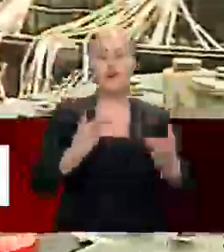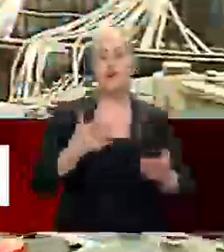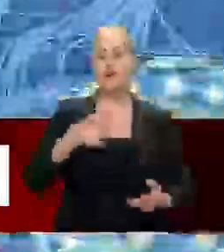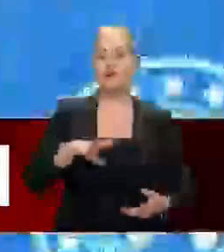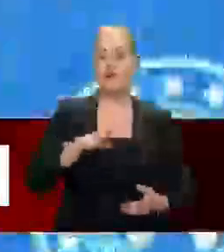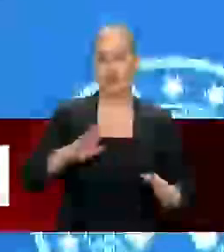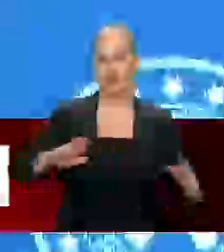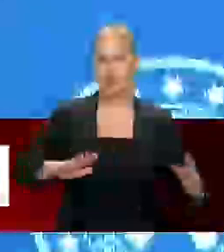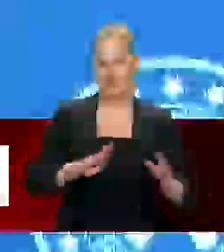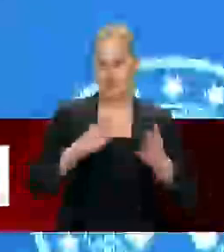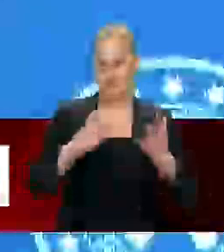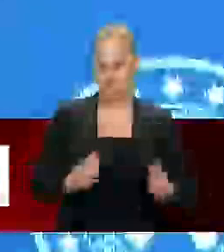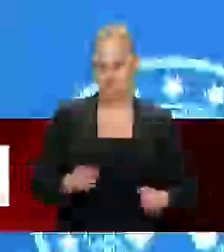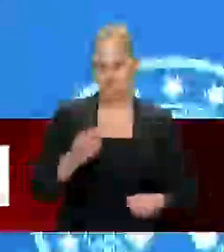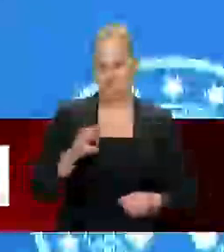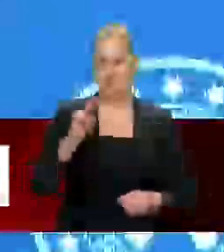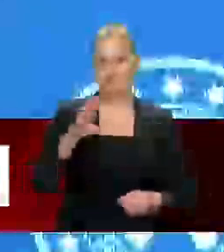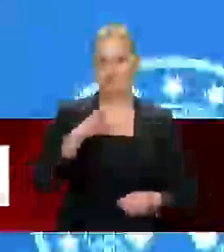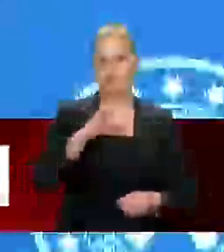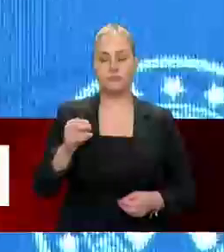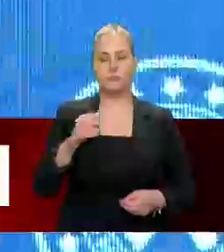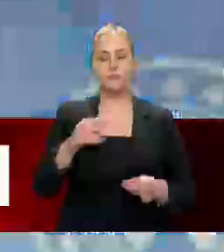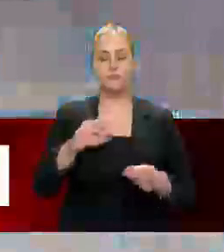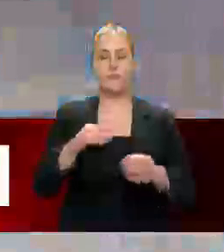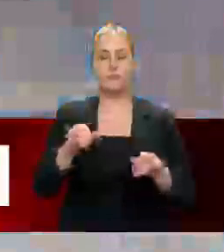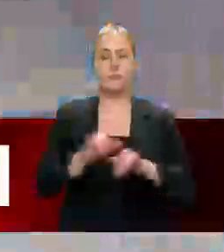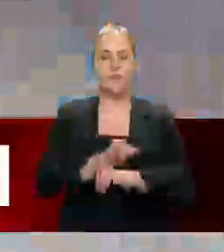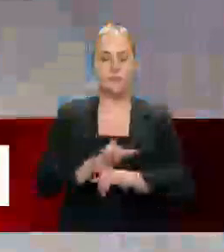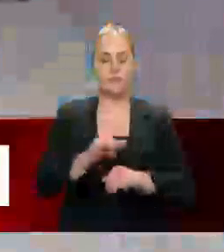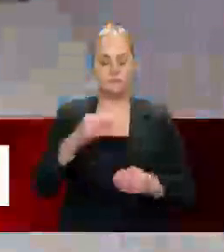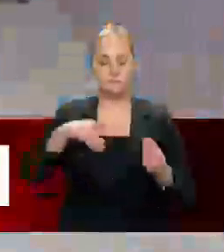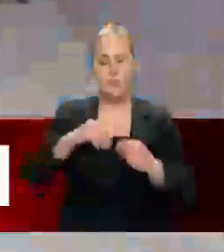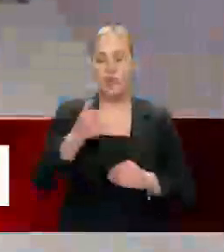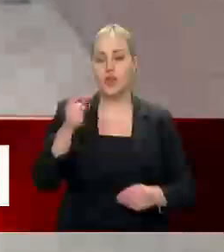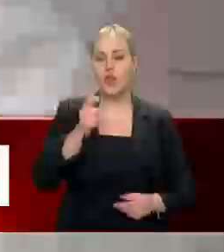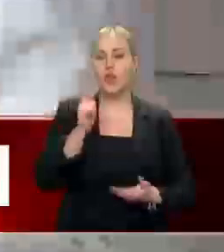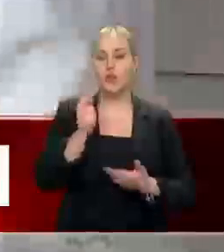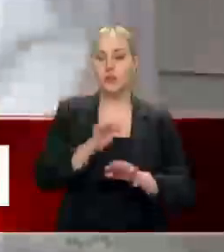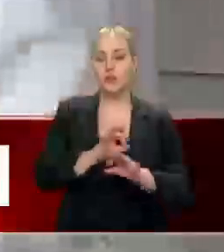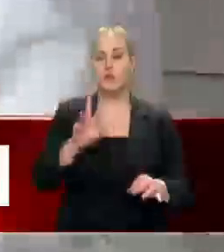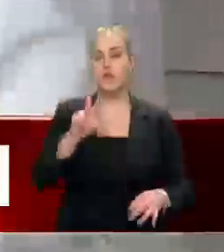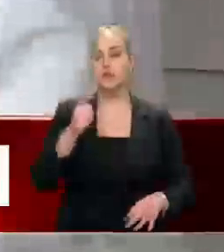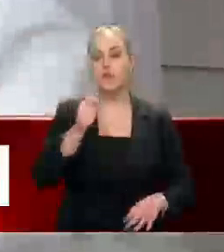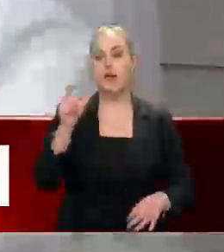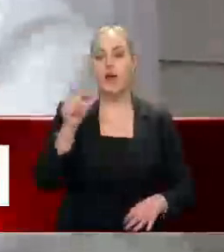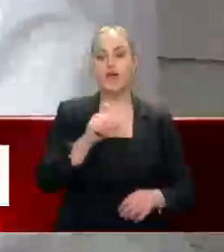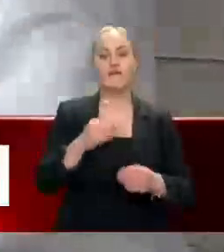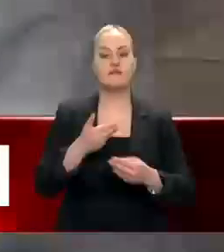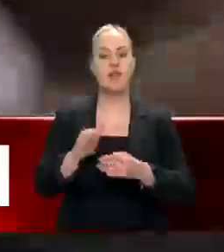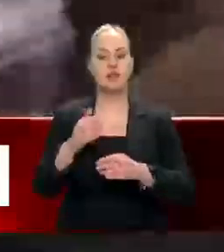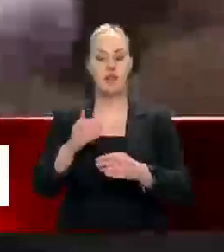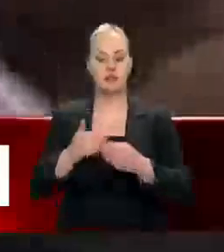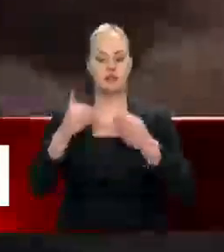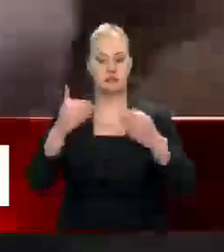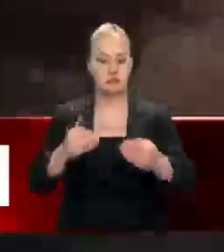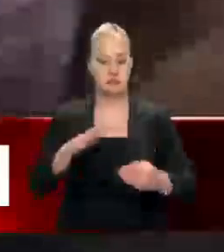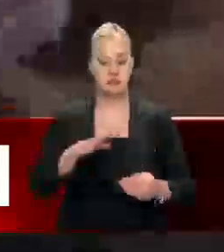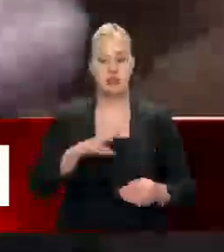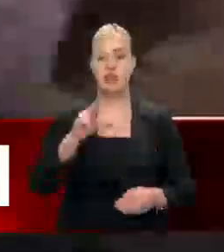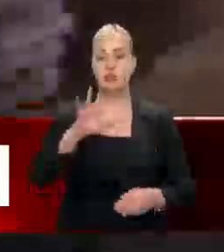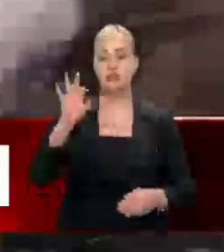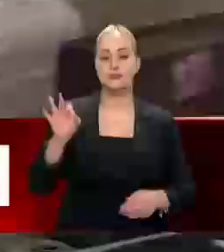karşılanmıştı 25 milyar lira kefalet limitini haiz altı ay ödemesiz 36 aya kadar vadeli ehliyete kredisindeki 25